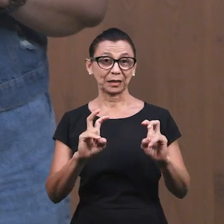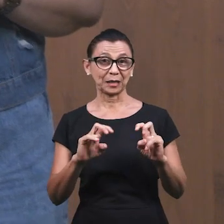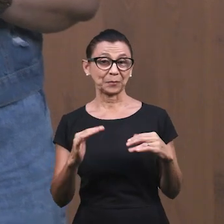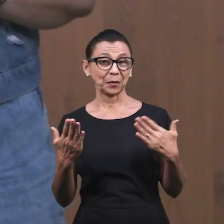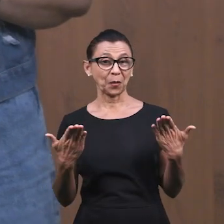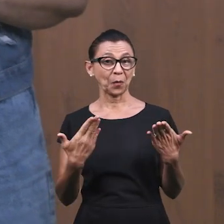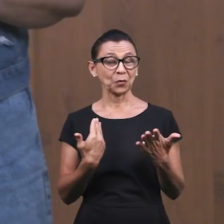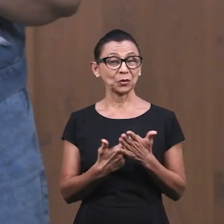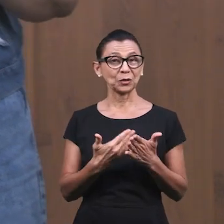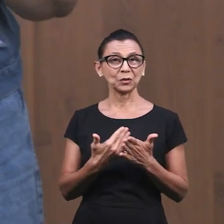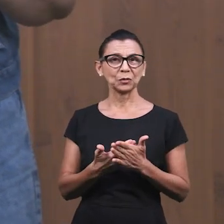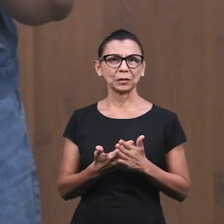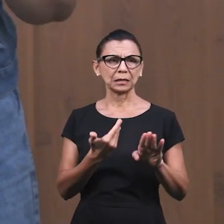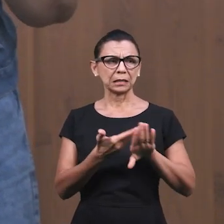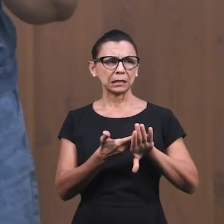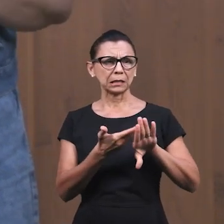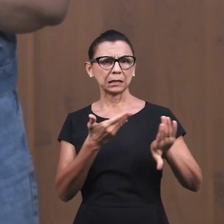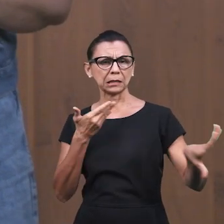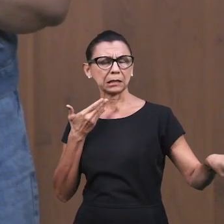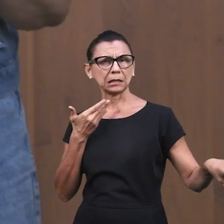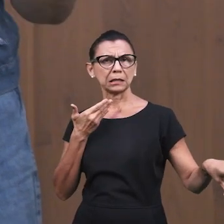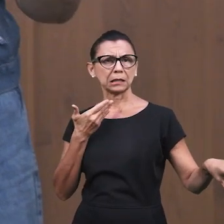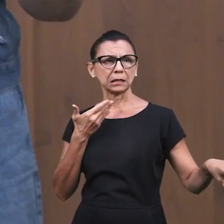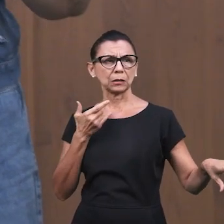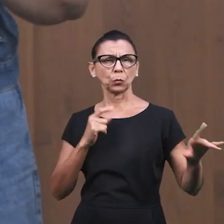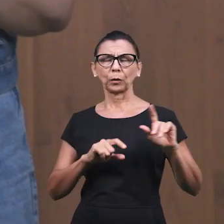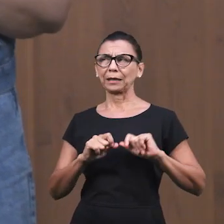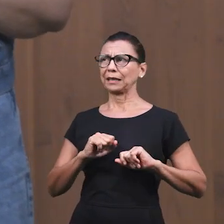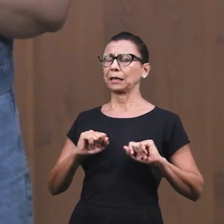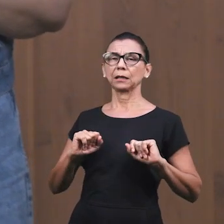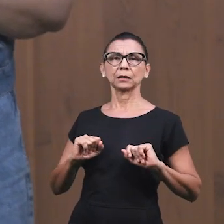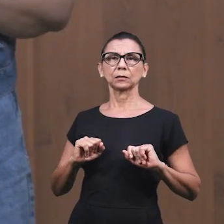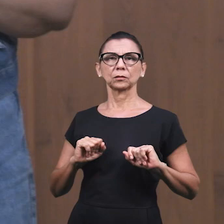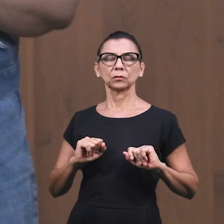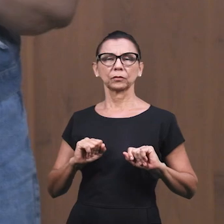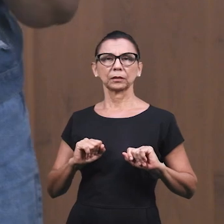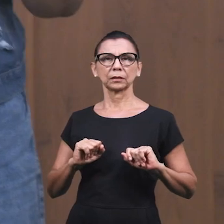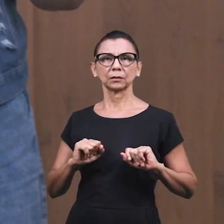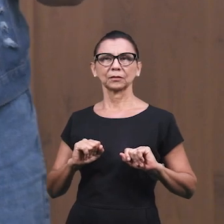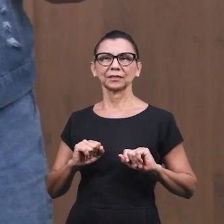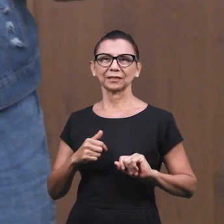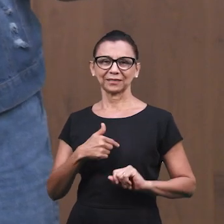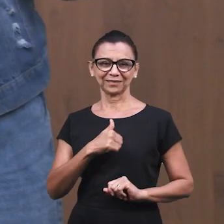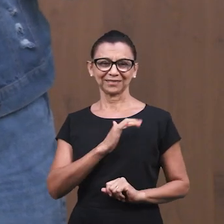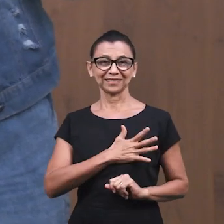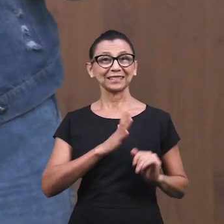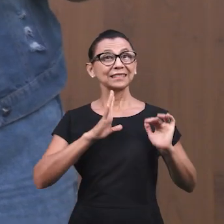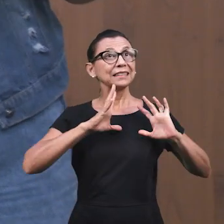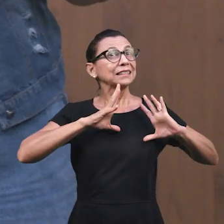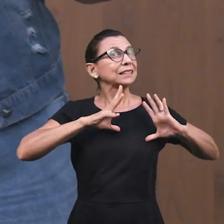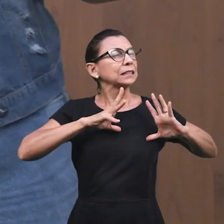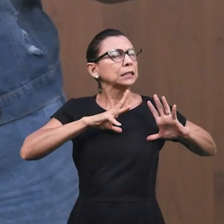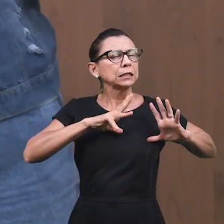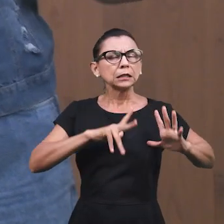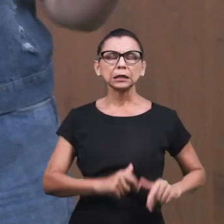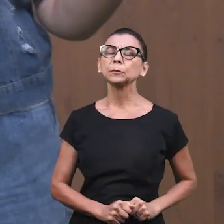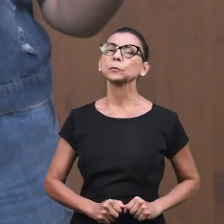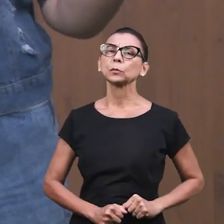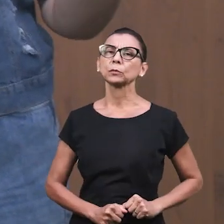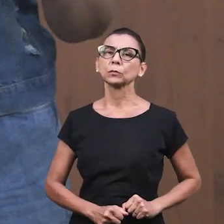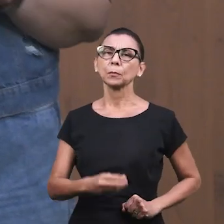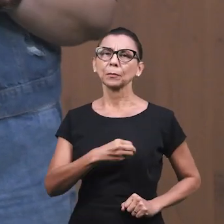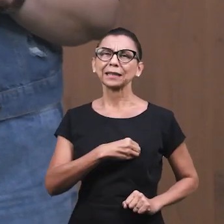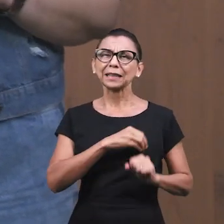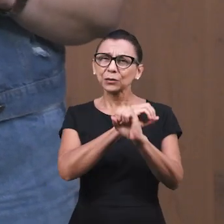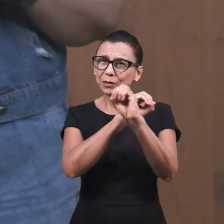Seigneur Jésus. La thématique de notre étude porte sur la sanctification. Mais qu'est-ce que c'est la sanctification? C'est d'avoir